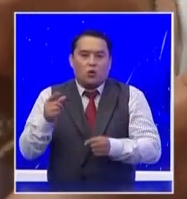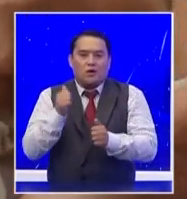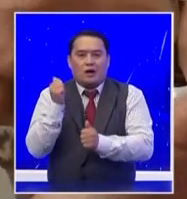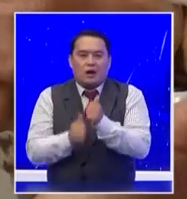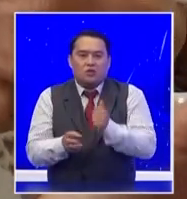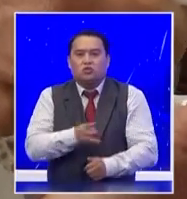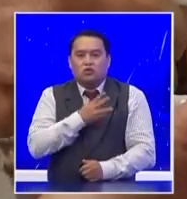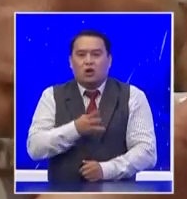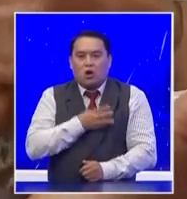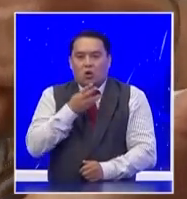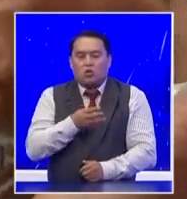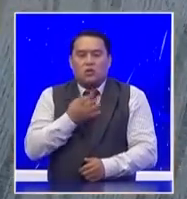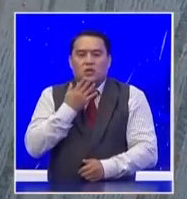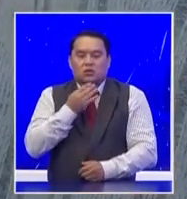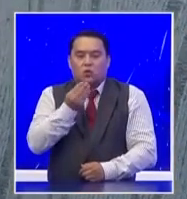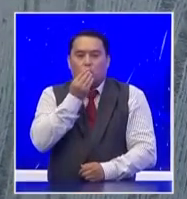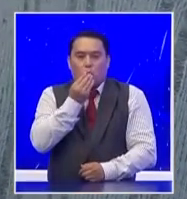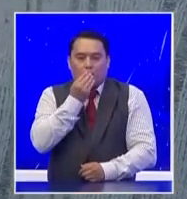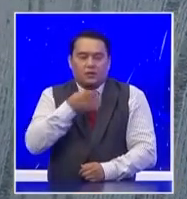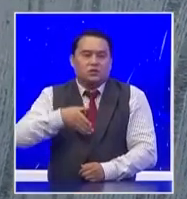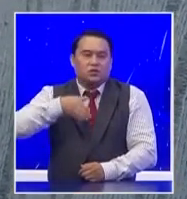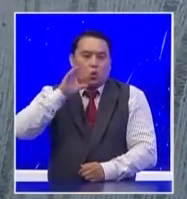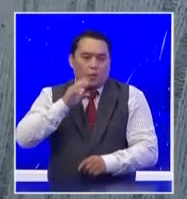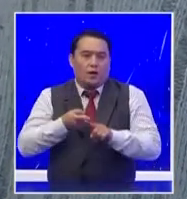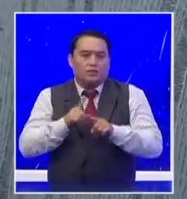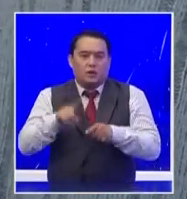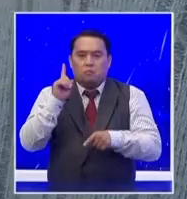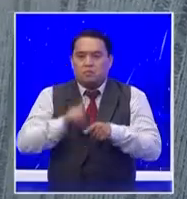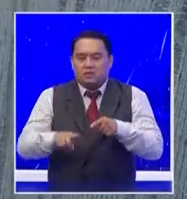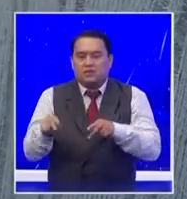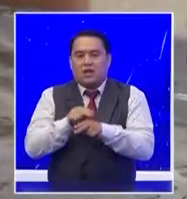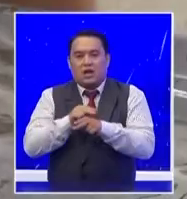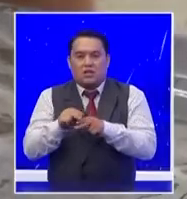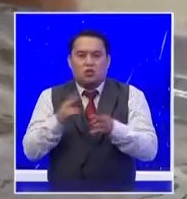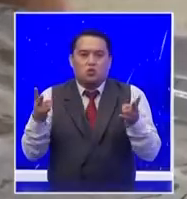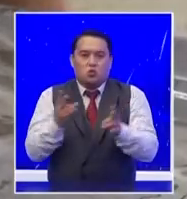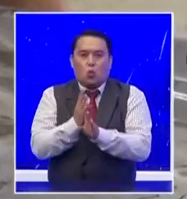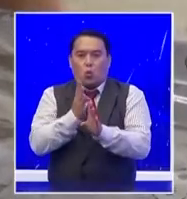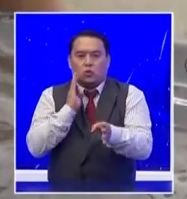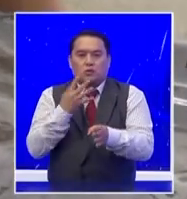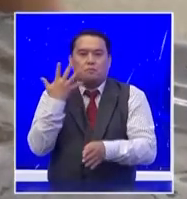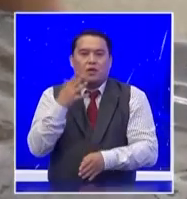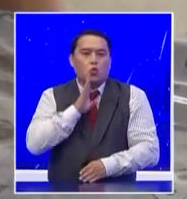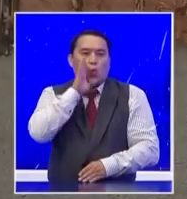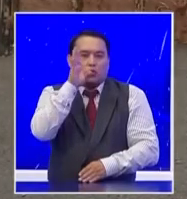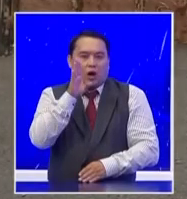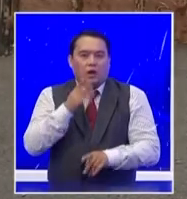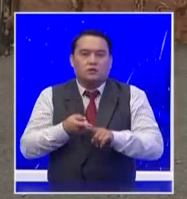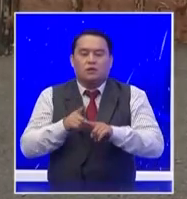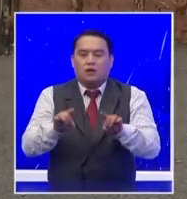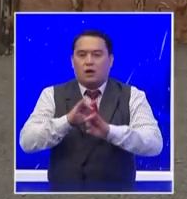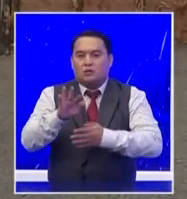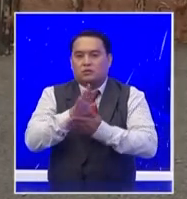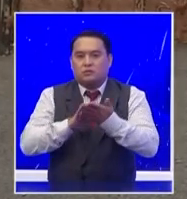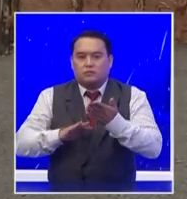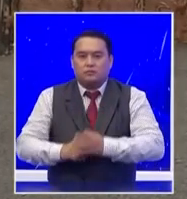каждый желающий отведать национальный напиток. Чтобы быстрее пройти саумал-терапию, необходимо занимать очередь в 5 утра, говорит талдыкурганка